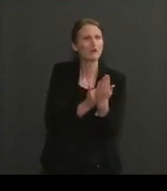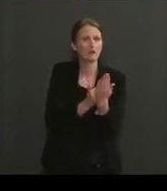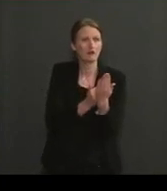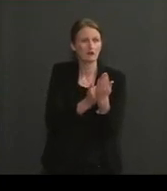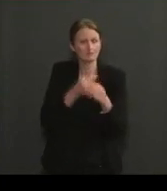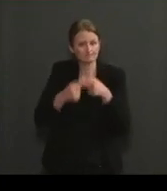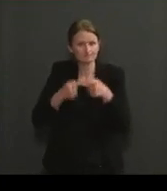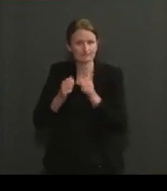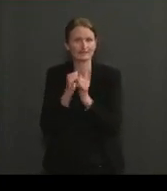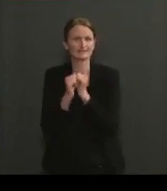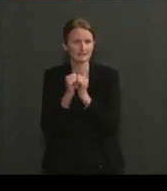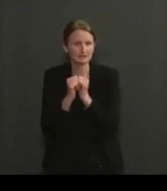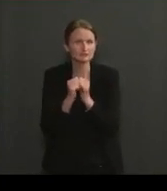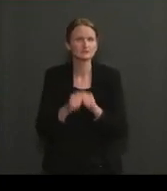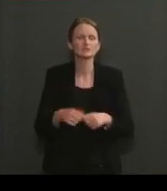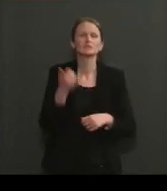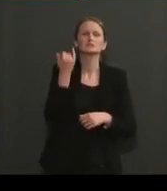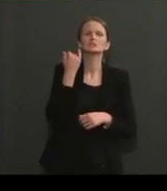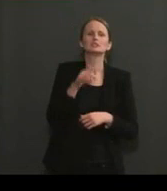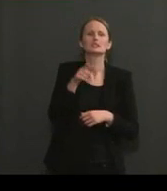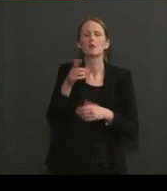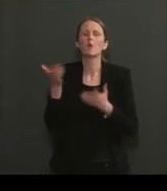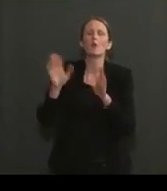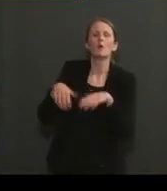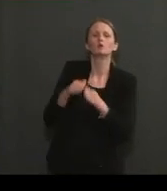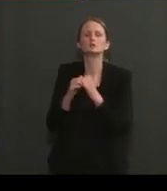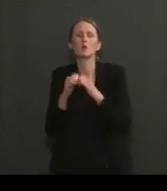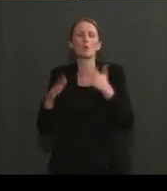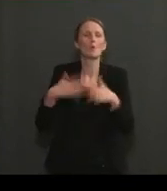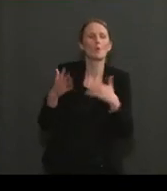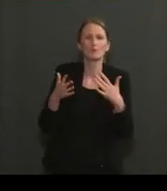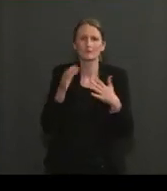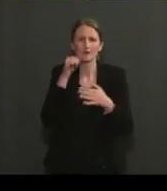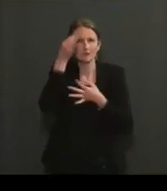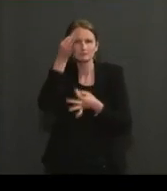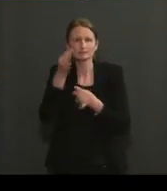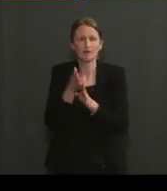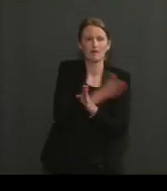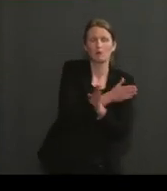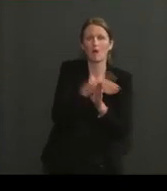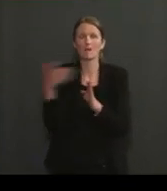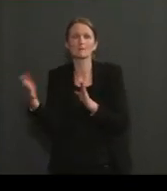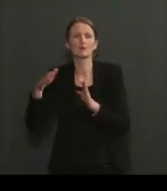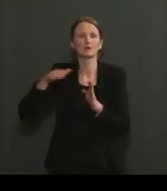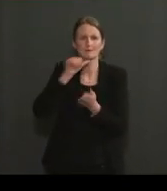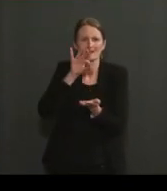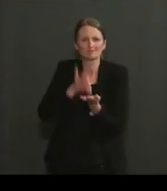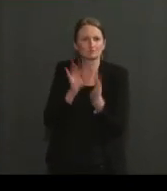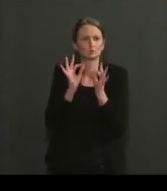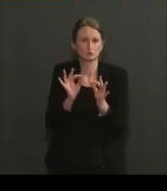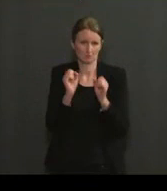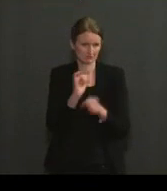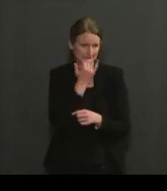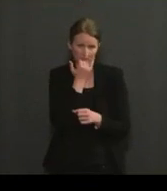par exemple, trop tôt ou trop tard, le test peut être mal interprété et donner un résultat totalement